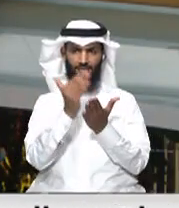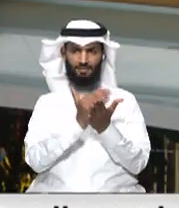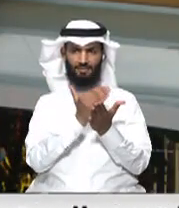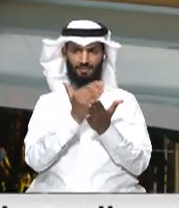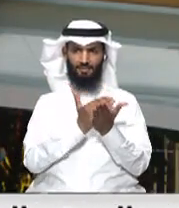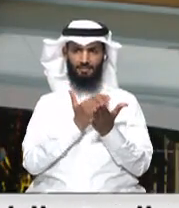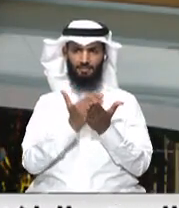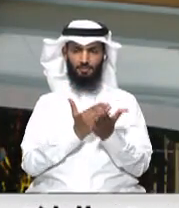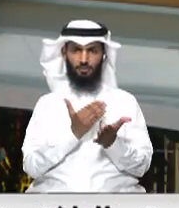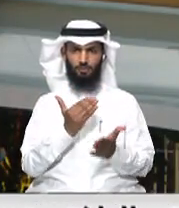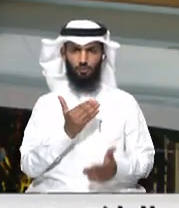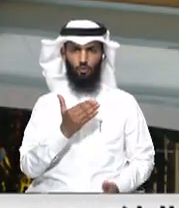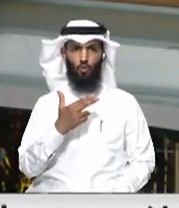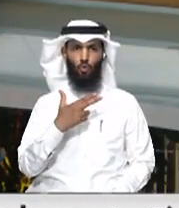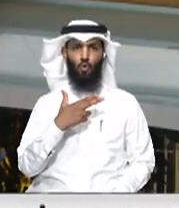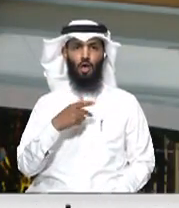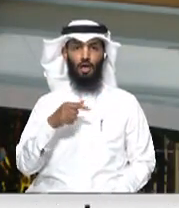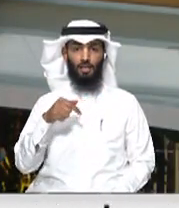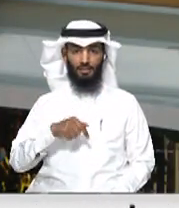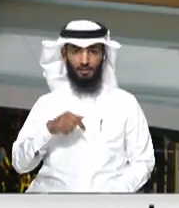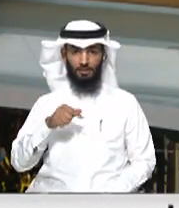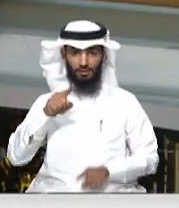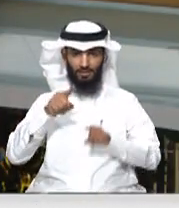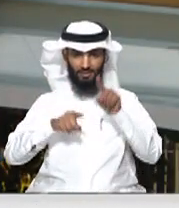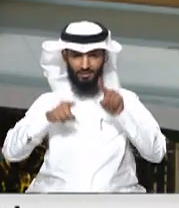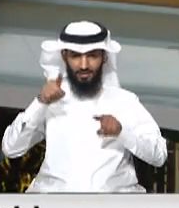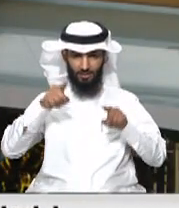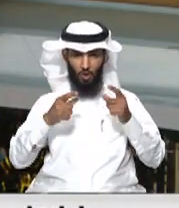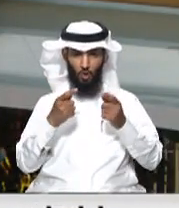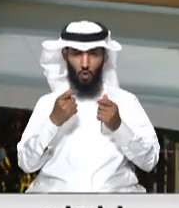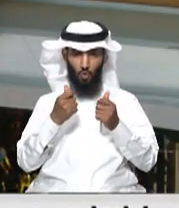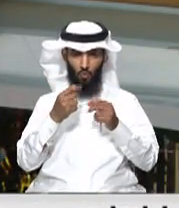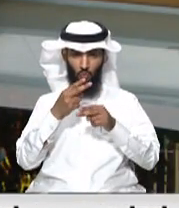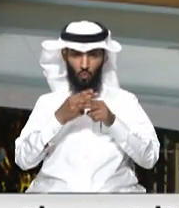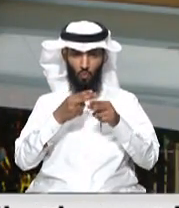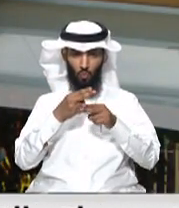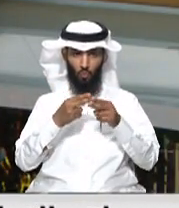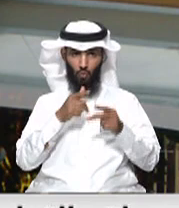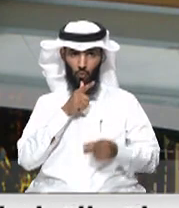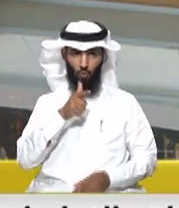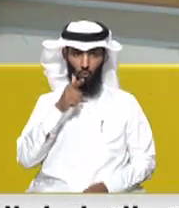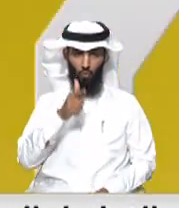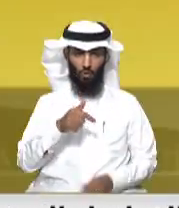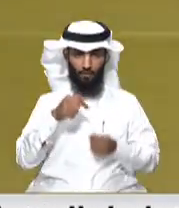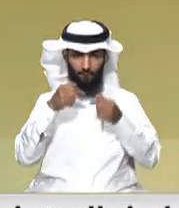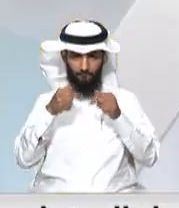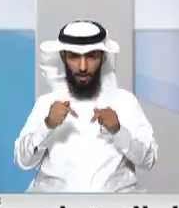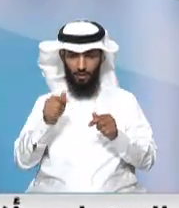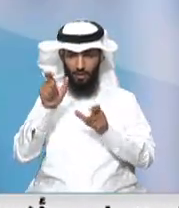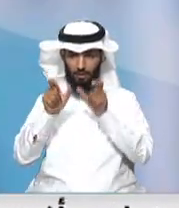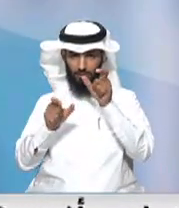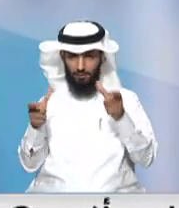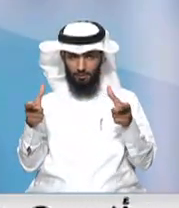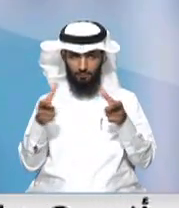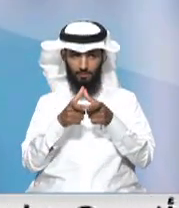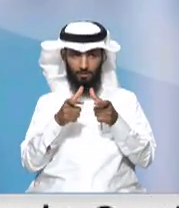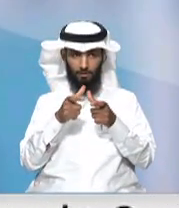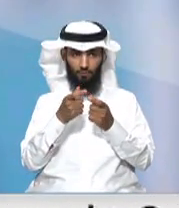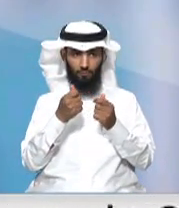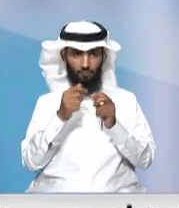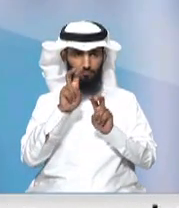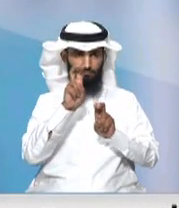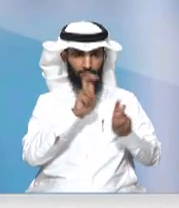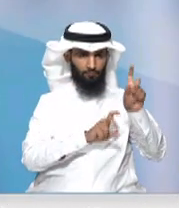أعلنت هيئة أسواق المال الكويتية عن تزكيتها لرئاسة فريق العمل القانوني لاتحاد هيئات أسواق المال العربية